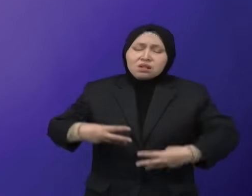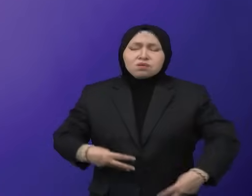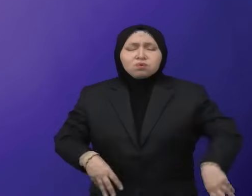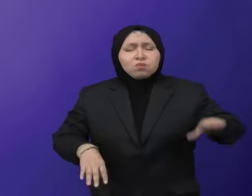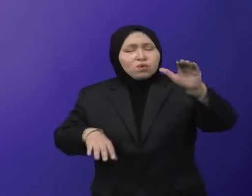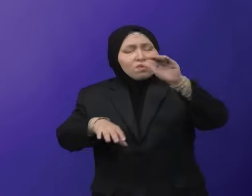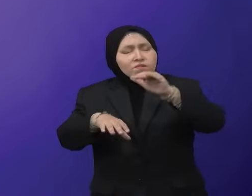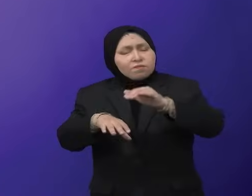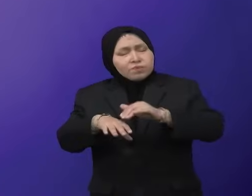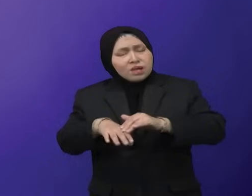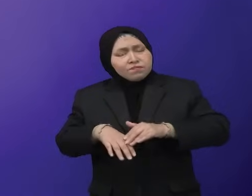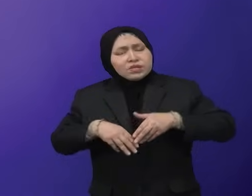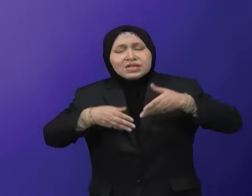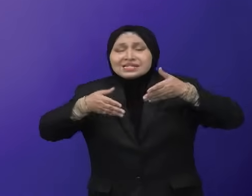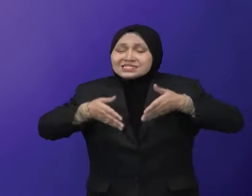yuqatilu